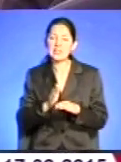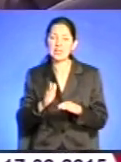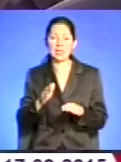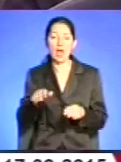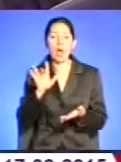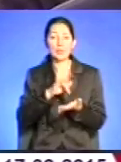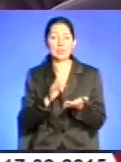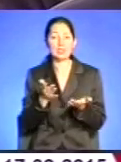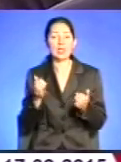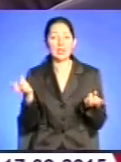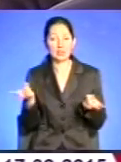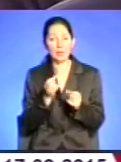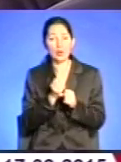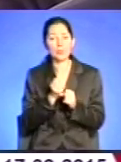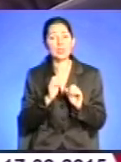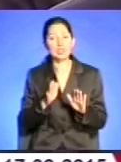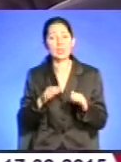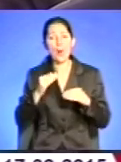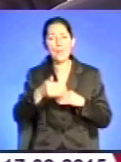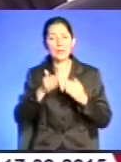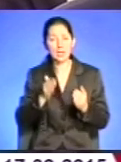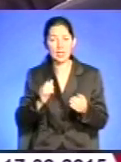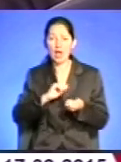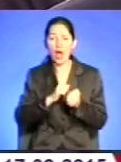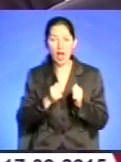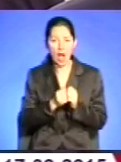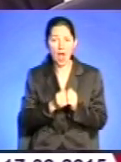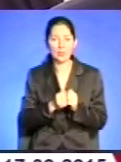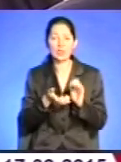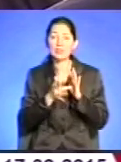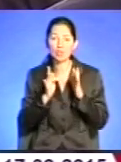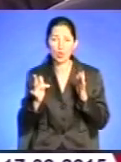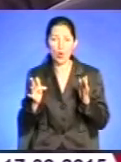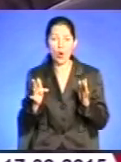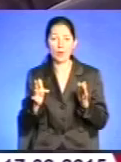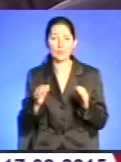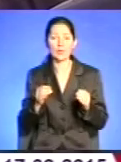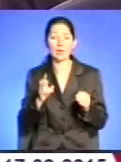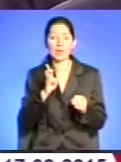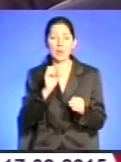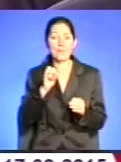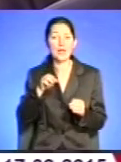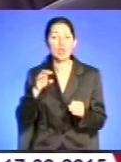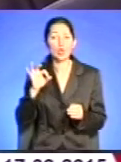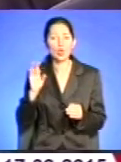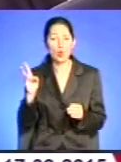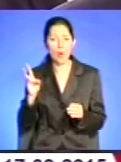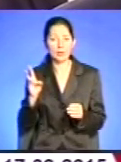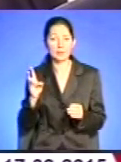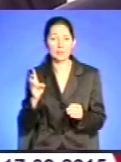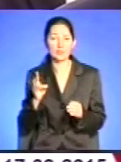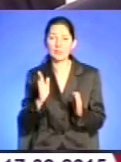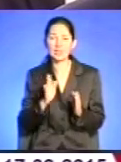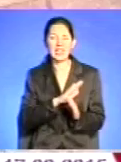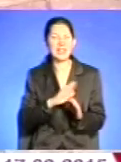тільки в плитці, в камені, в склі, в бетоні, тільки не в